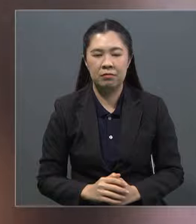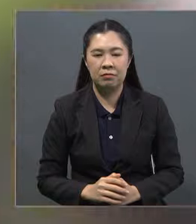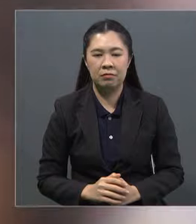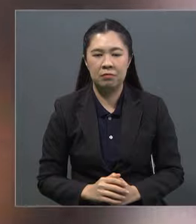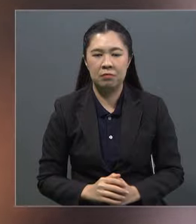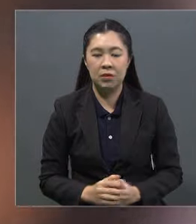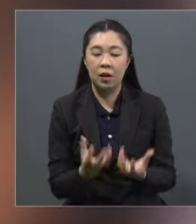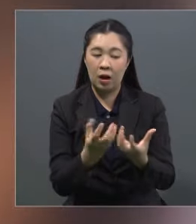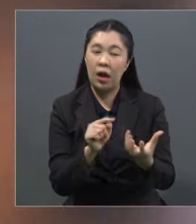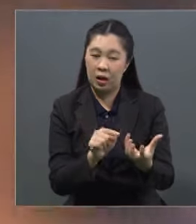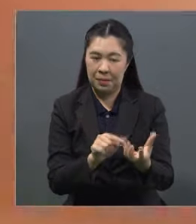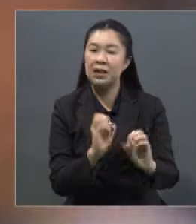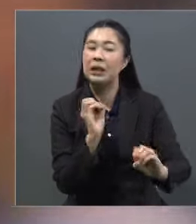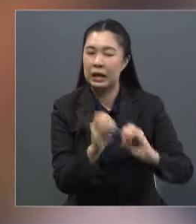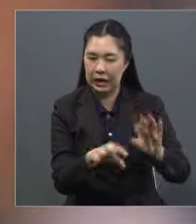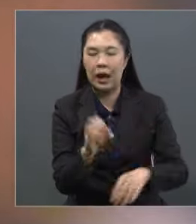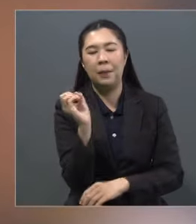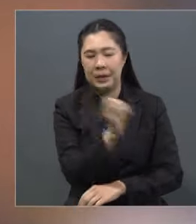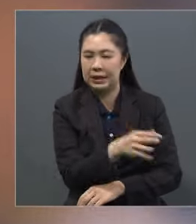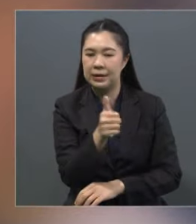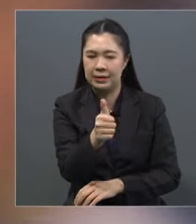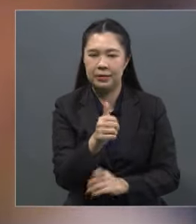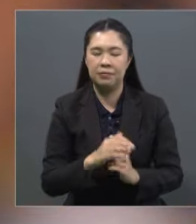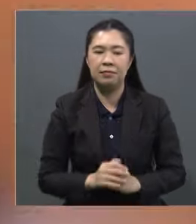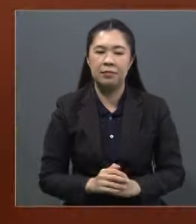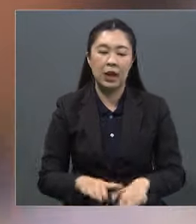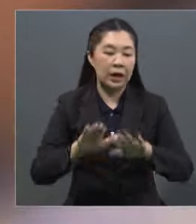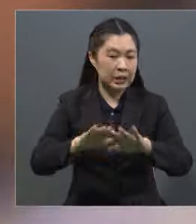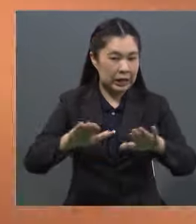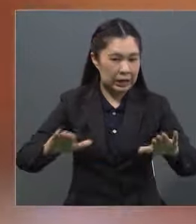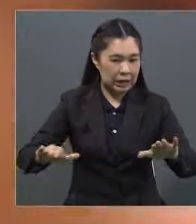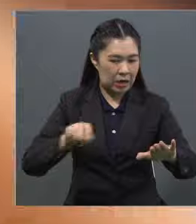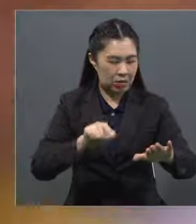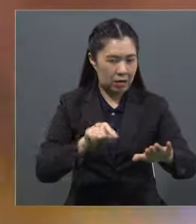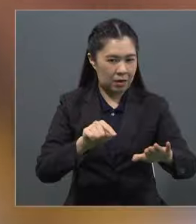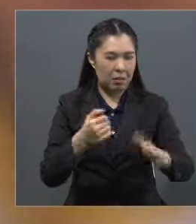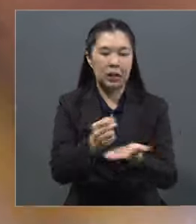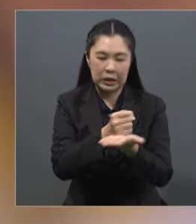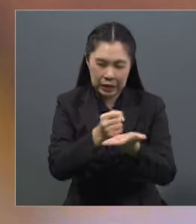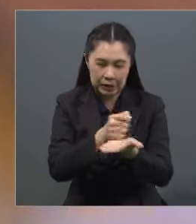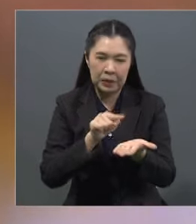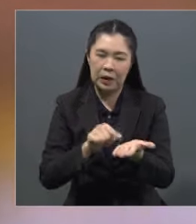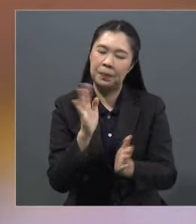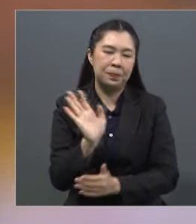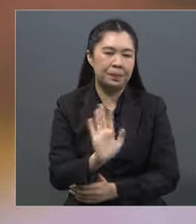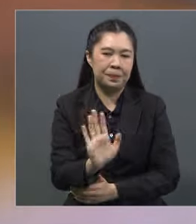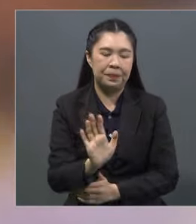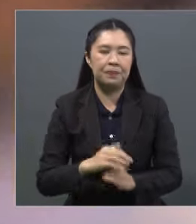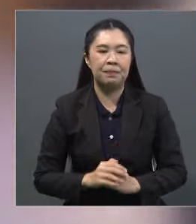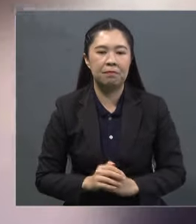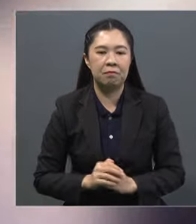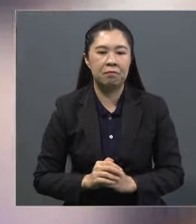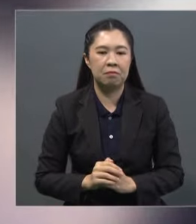มันเป็นขยะแล้วตอนนี้เอาไปที่หนึ่งขยะเลยเด็กๆไม่ควรยุ่งมันคือยาเสพติดเข้าใจไหมคะ แต่ตำรวจ